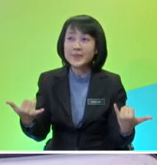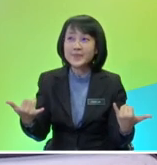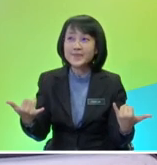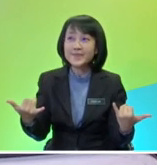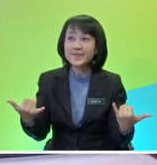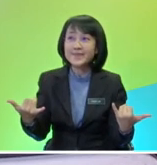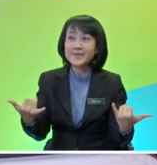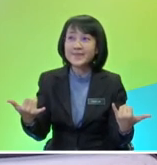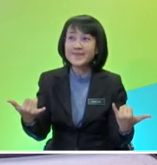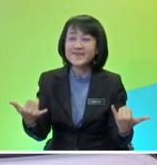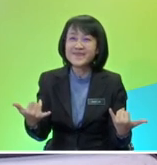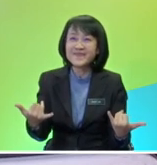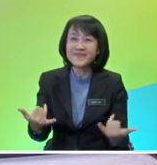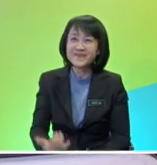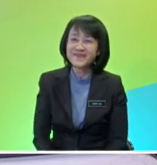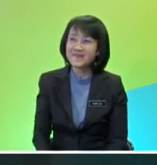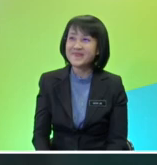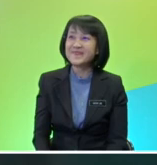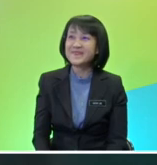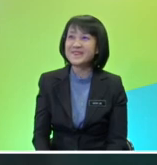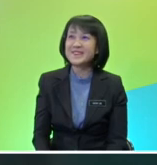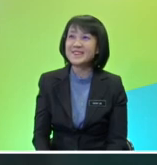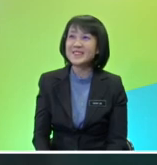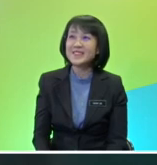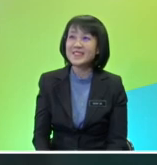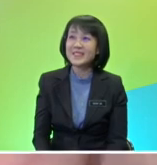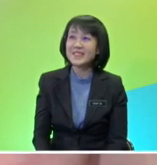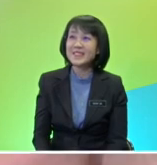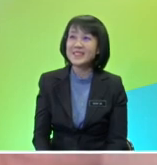bismillahirrahmanirrahim. Ada bau. Satu, dua, tiga.